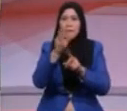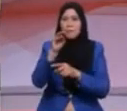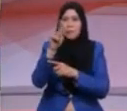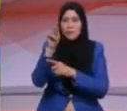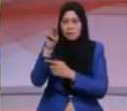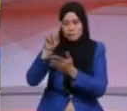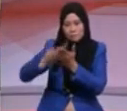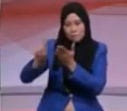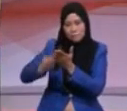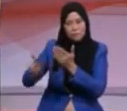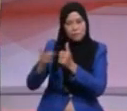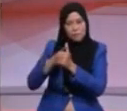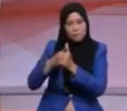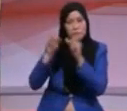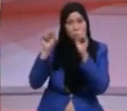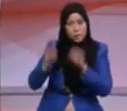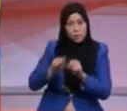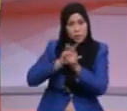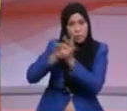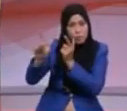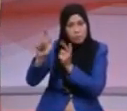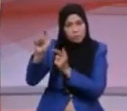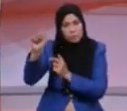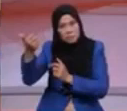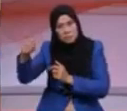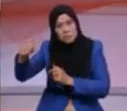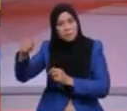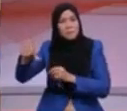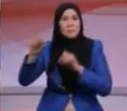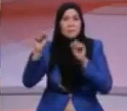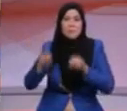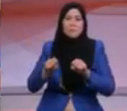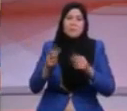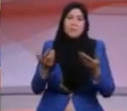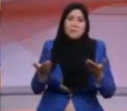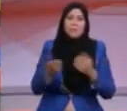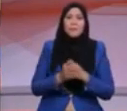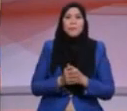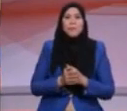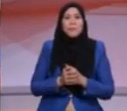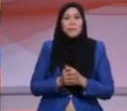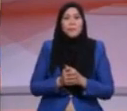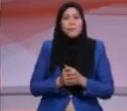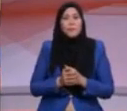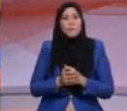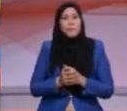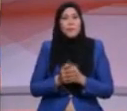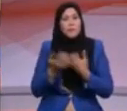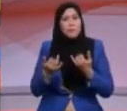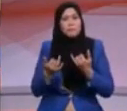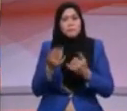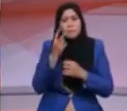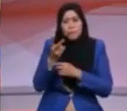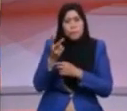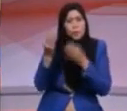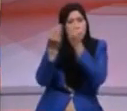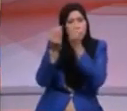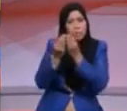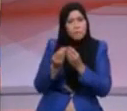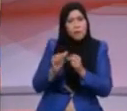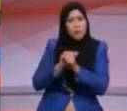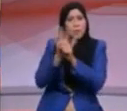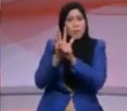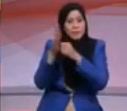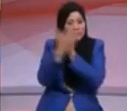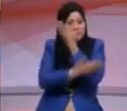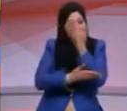kita kletek dulu sama adek boleh diberi kelulusan khas tapi kita pun kena lihat di rap dimana peningkatan qobid nah